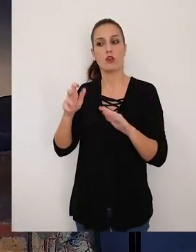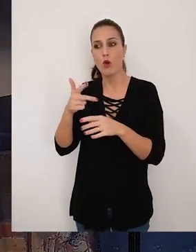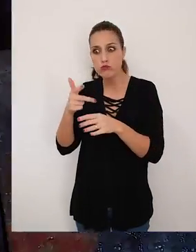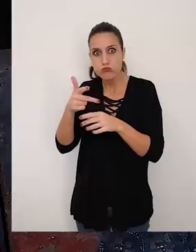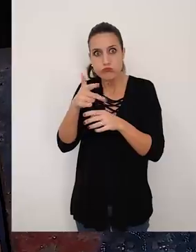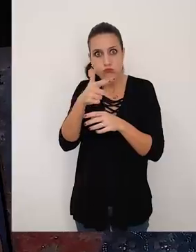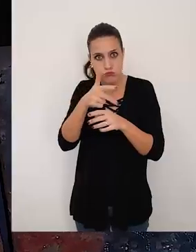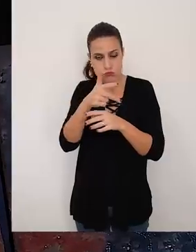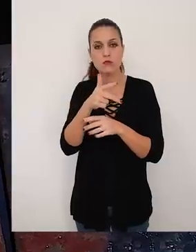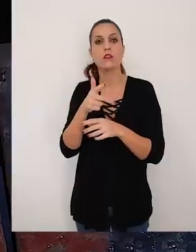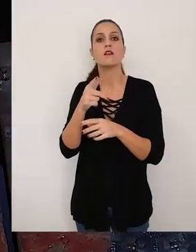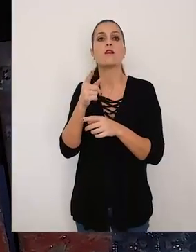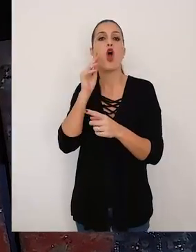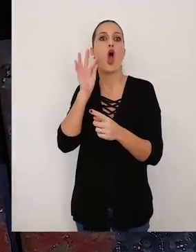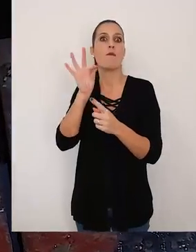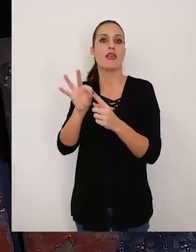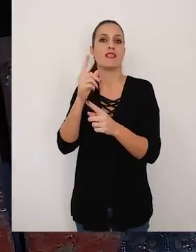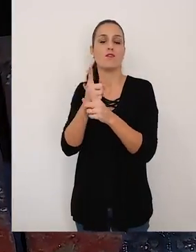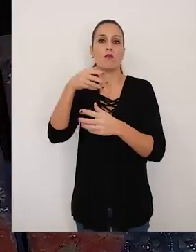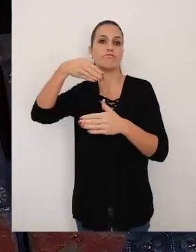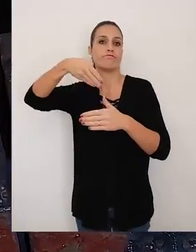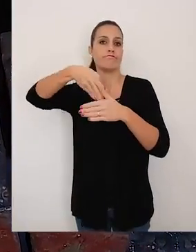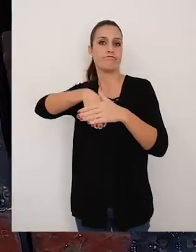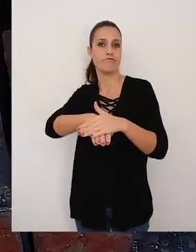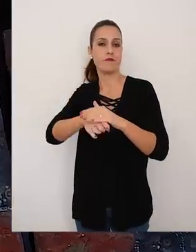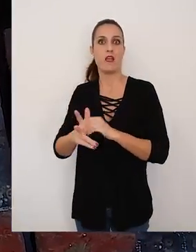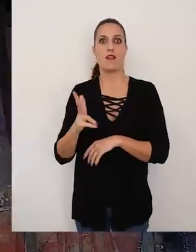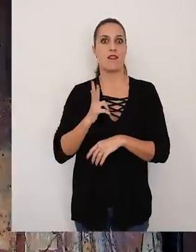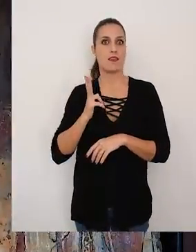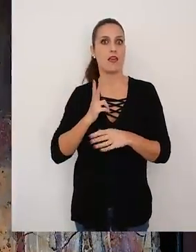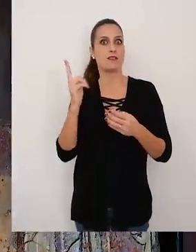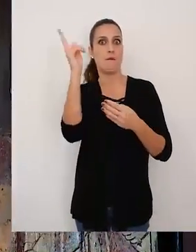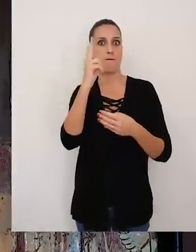meglio conservare l'importante patrimonio pittorico alto medievale.